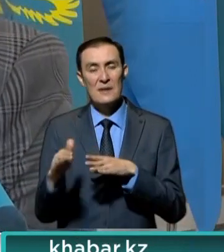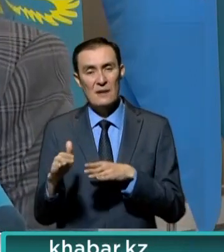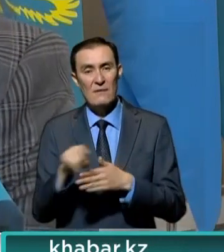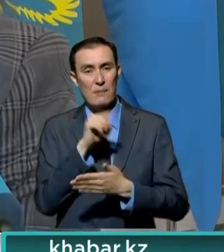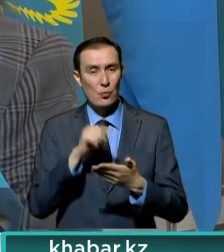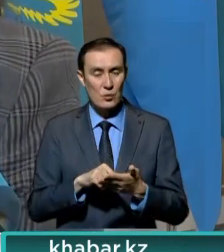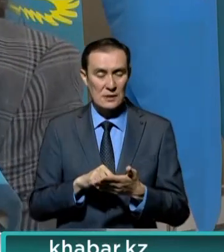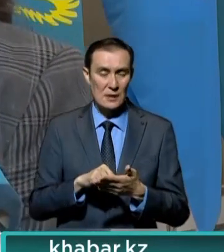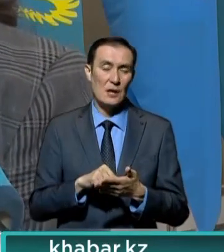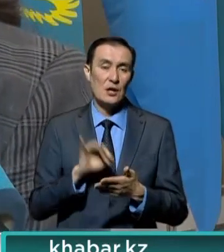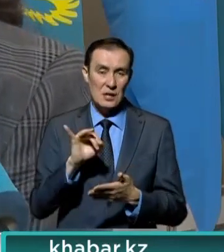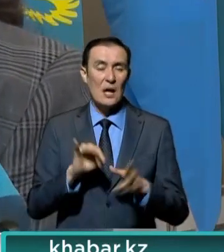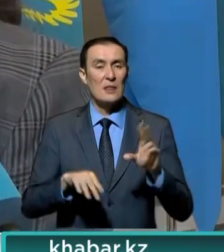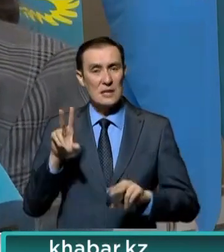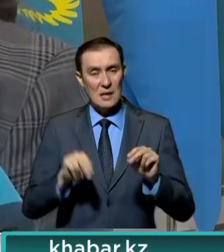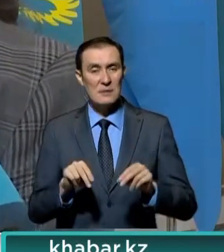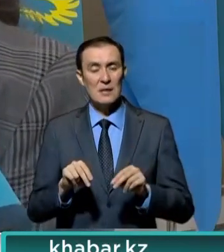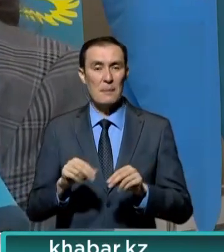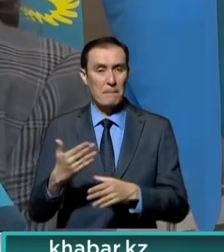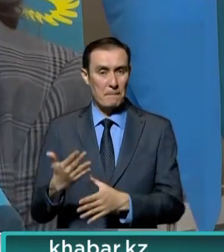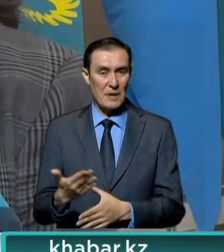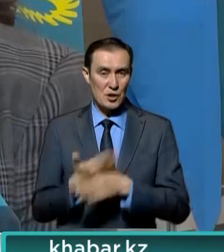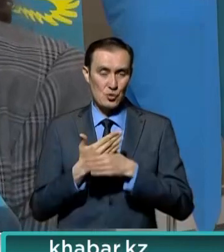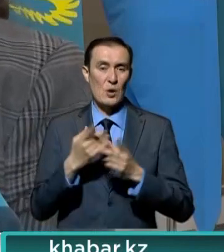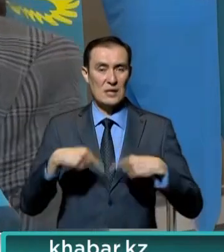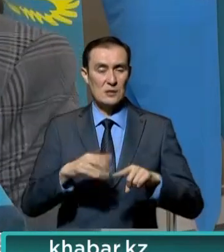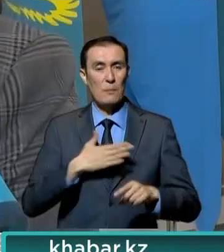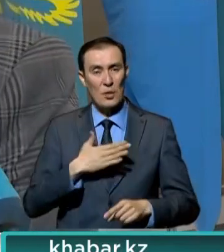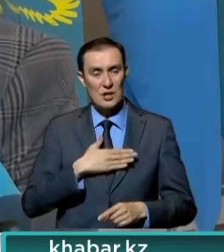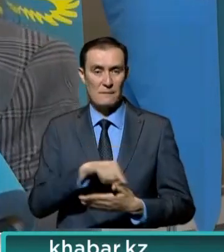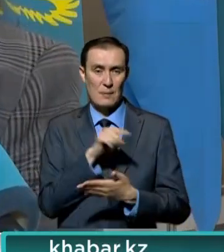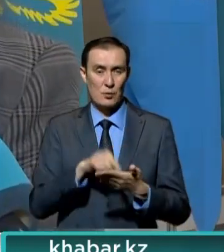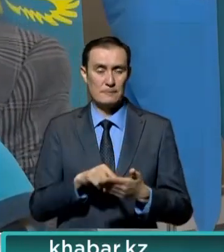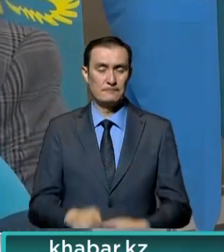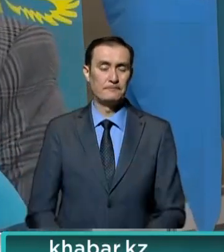деятельности и надеемся на поддержку организации по нашим номинациям.